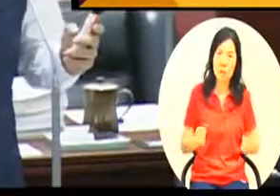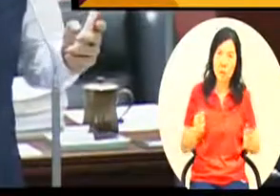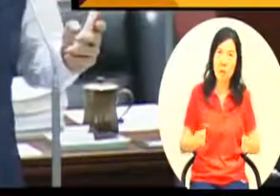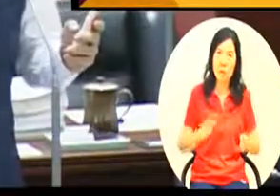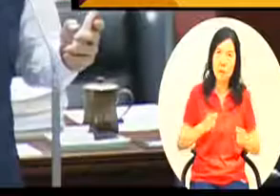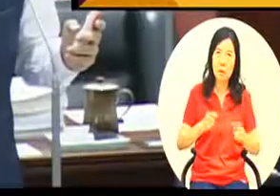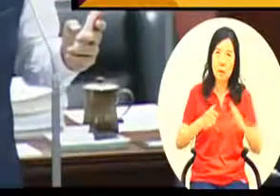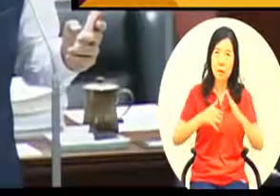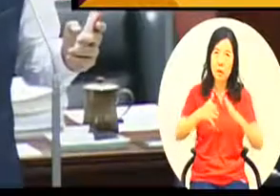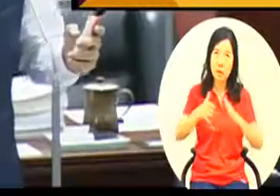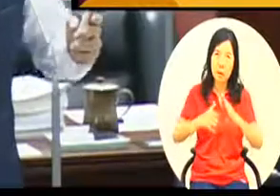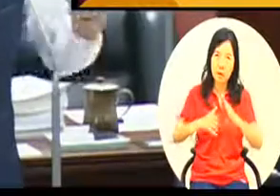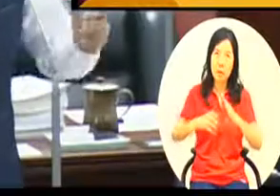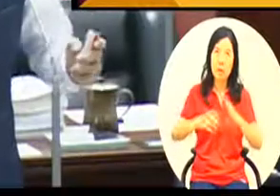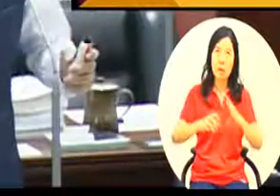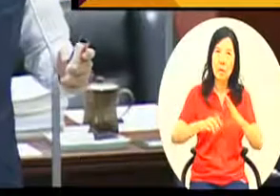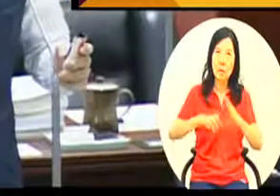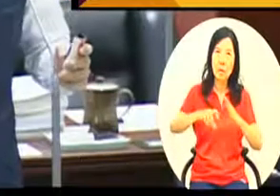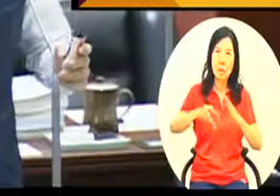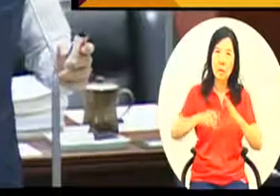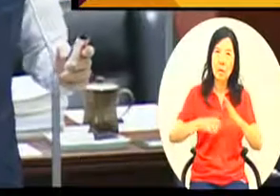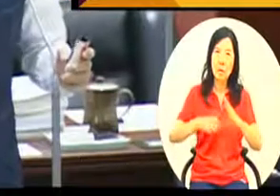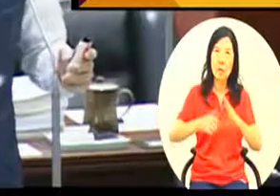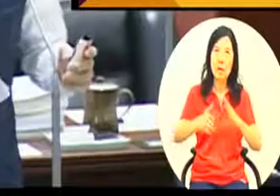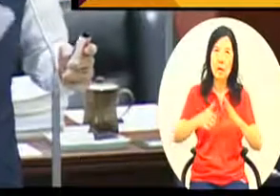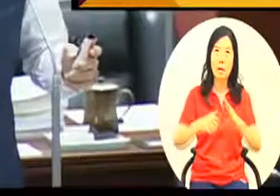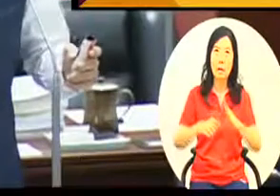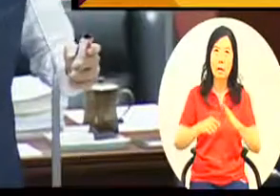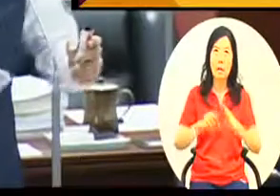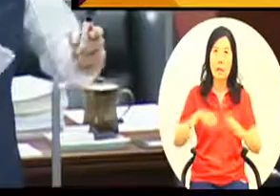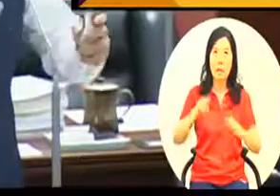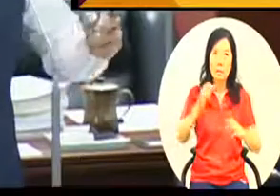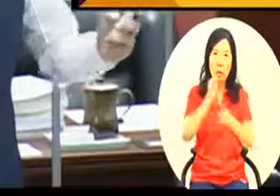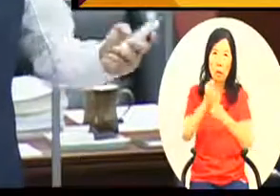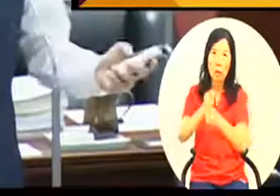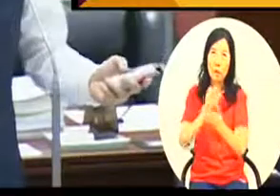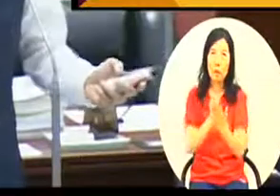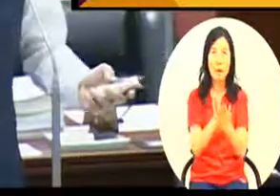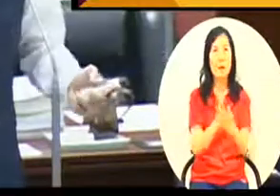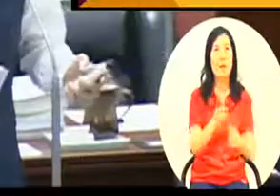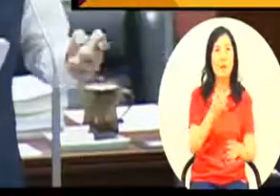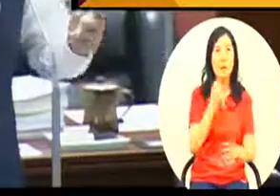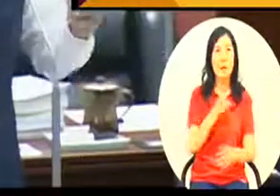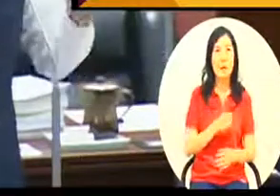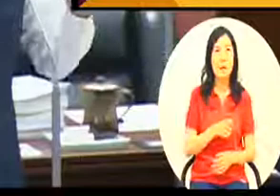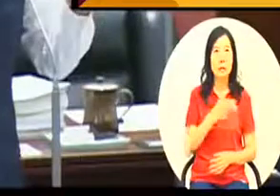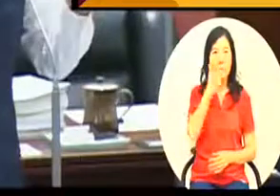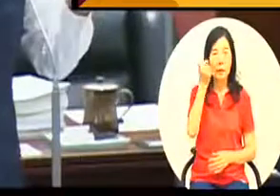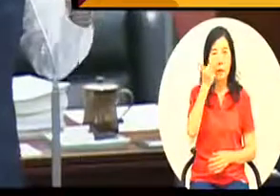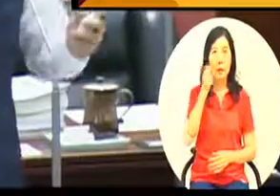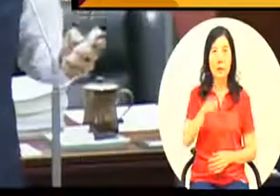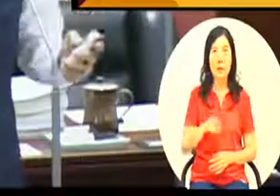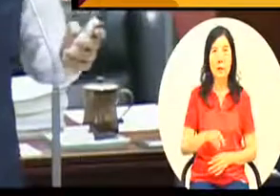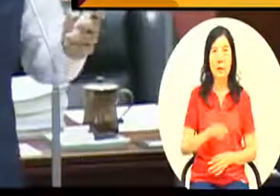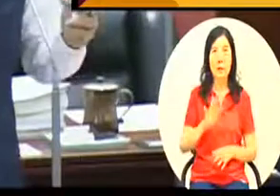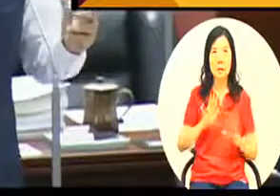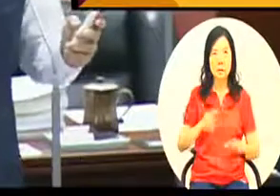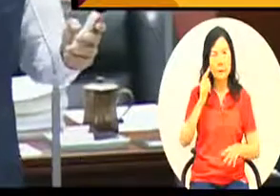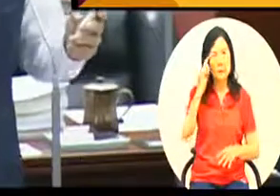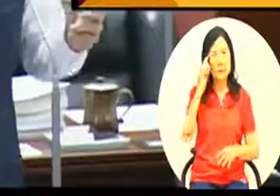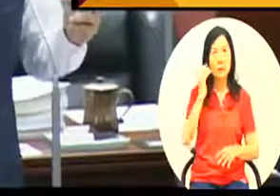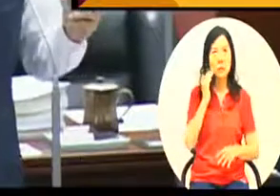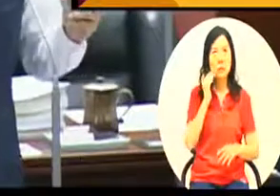家，出入他家里或者是去工作去哪里的地方。我现在想的是，